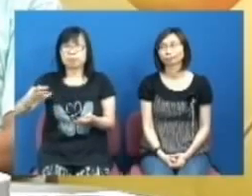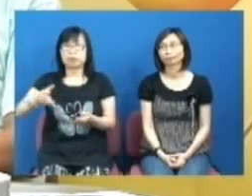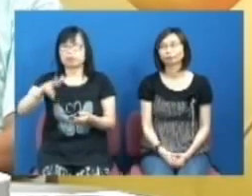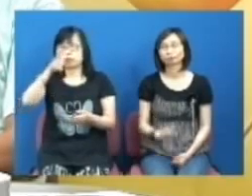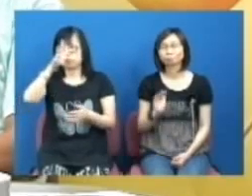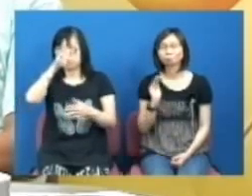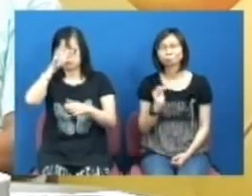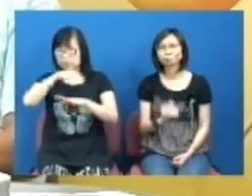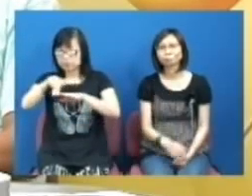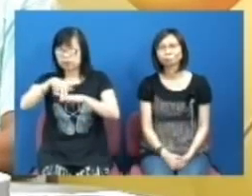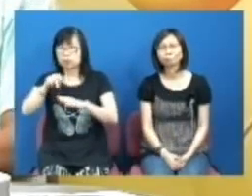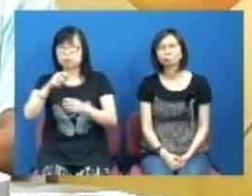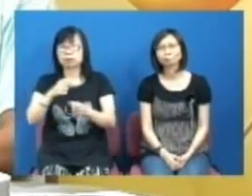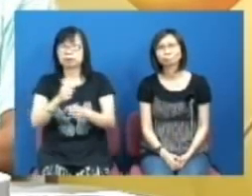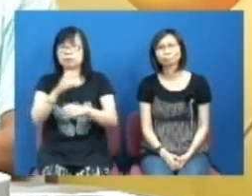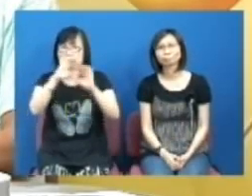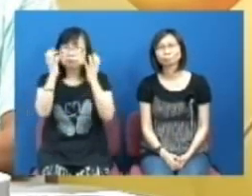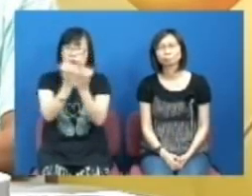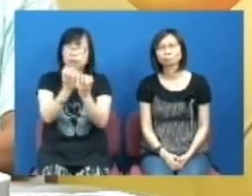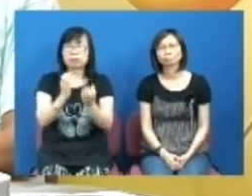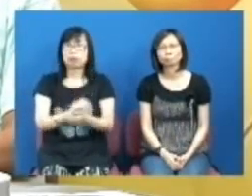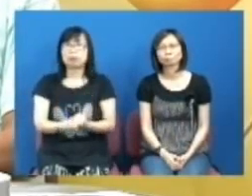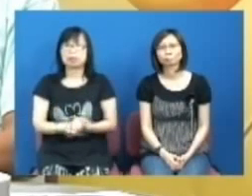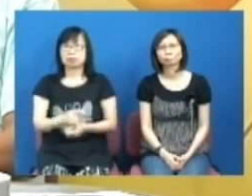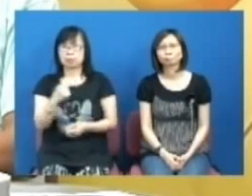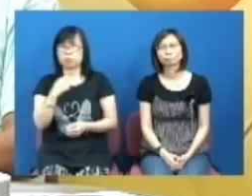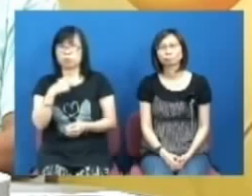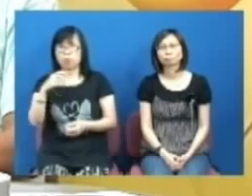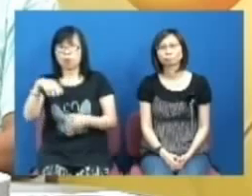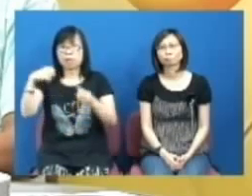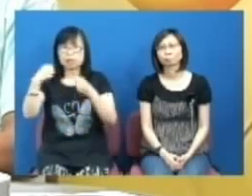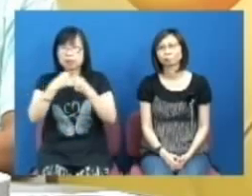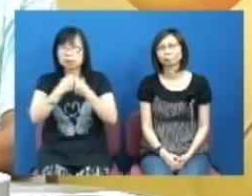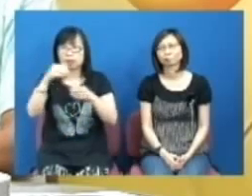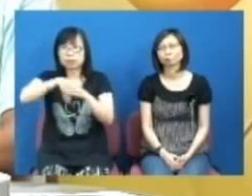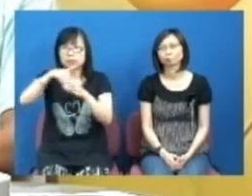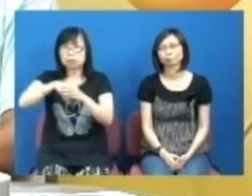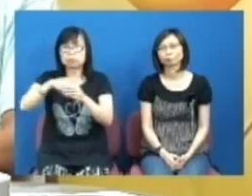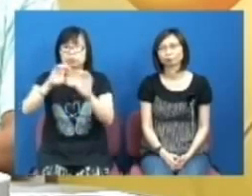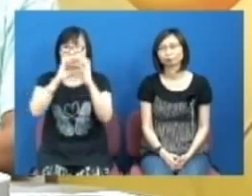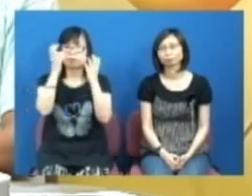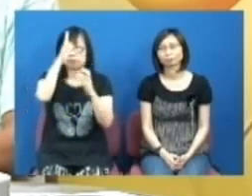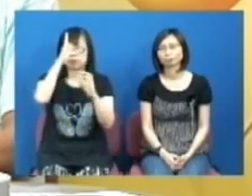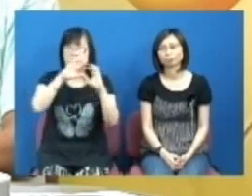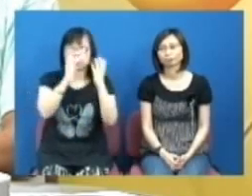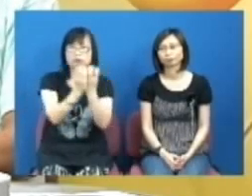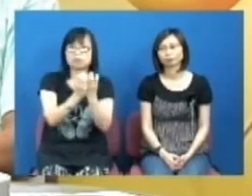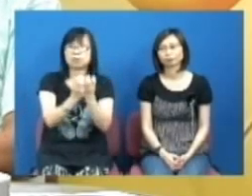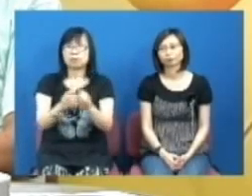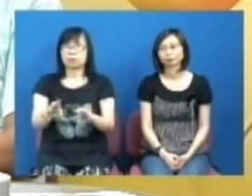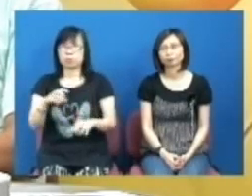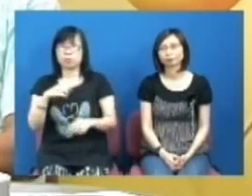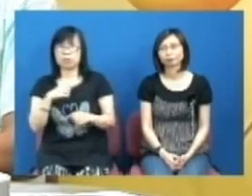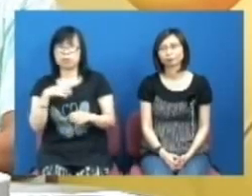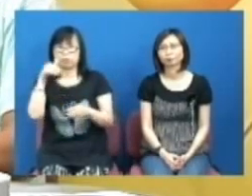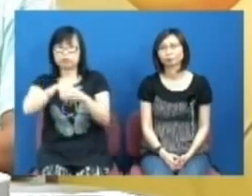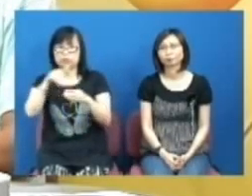政黨係非常之重要，因為如果你係一個競選嘅政黨嘅話，即係純粹用競選嚟